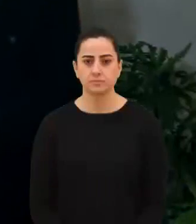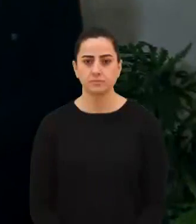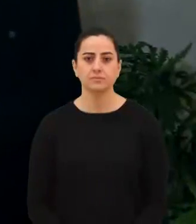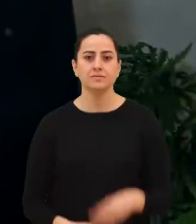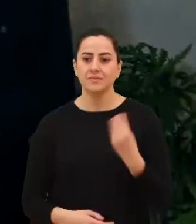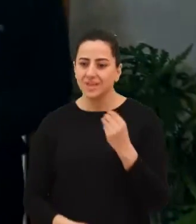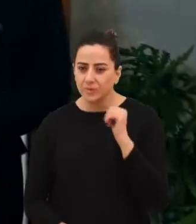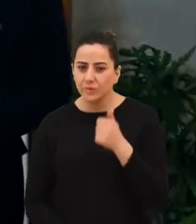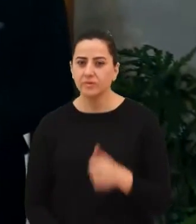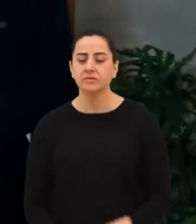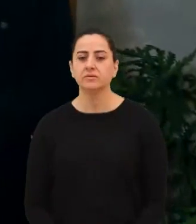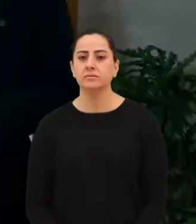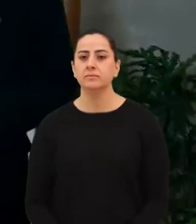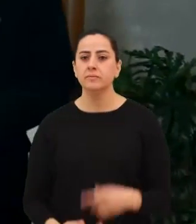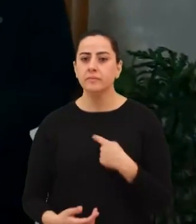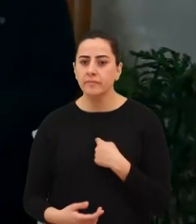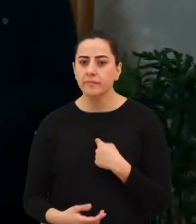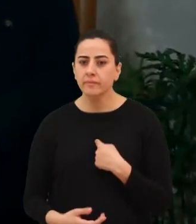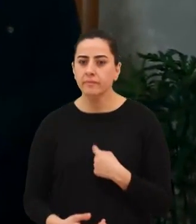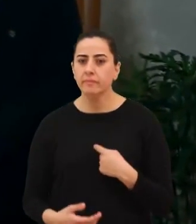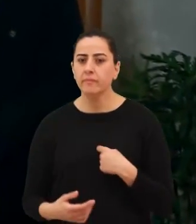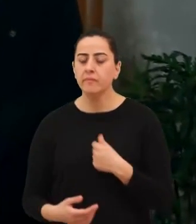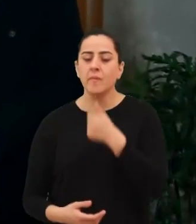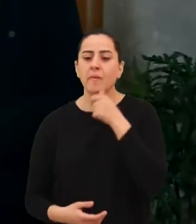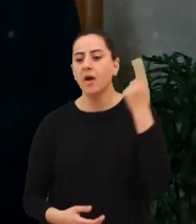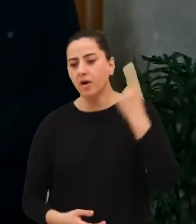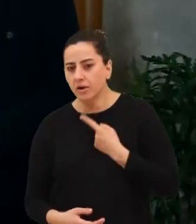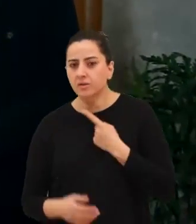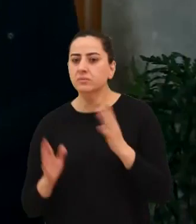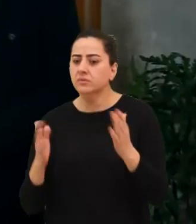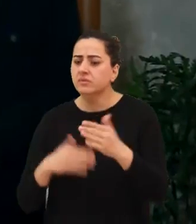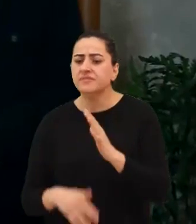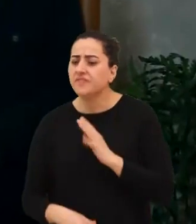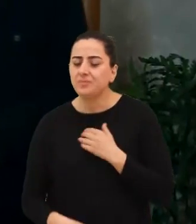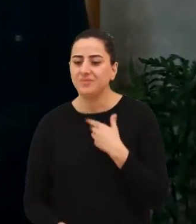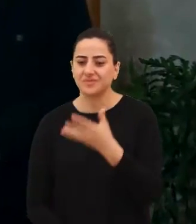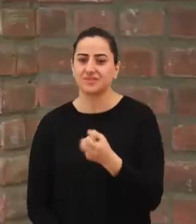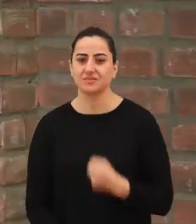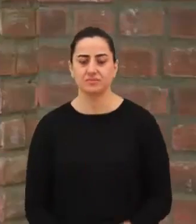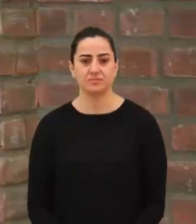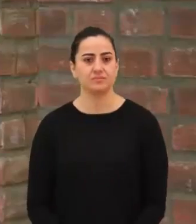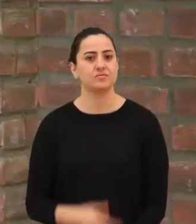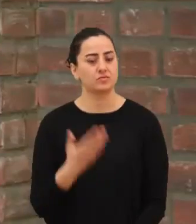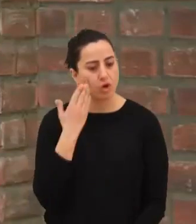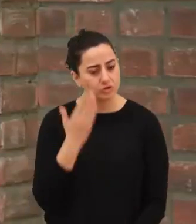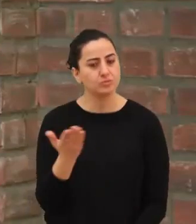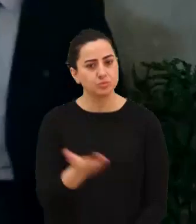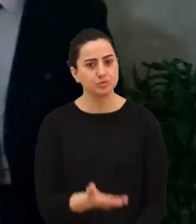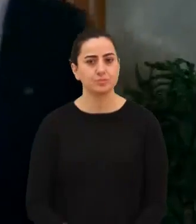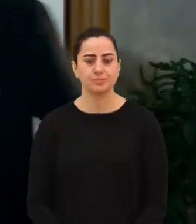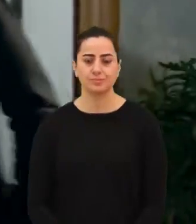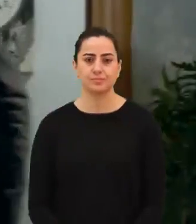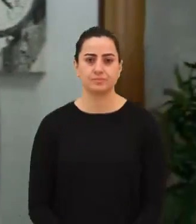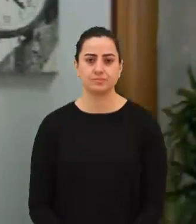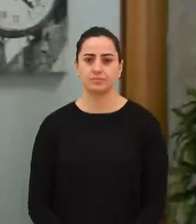İyi günler. Efendim benim babam gönderdi. Bir emanet varmış da onu almaya geldim. Hoş geldiniz, buyurun.